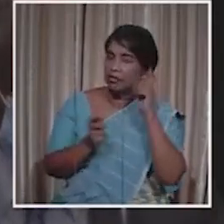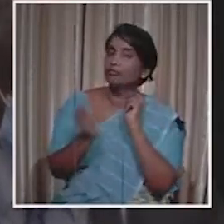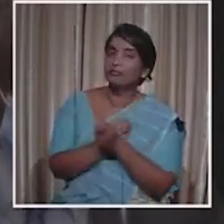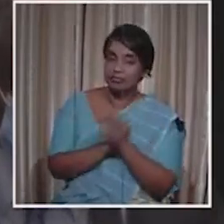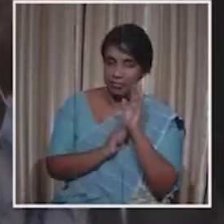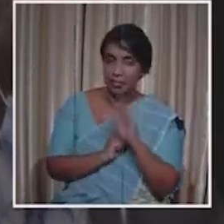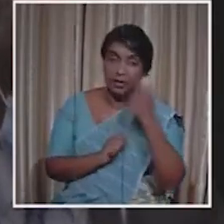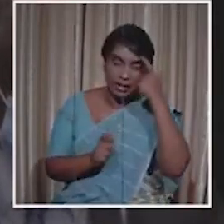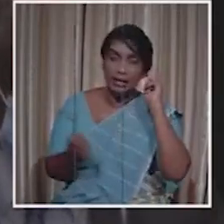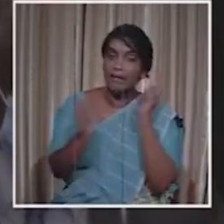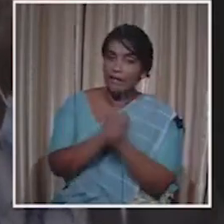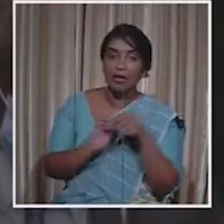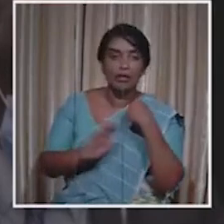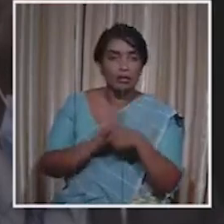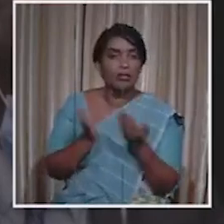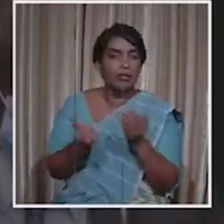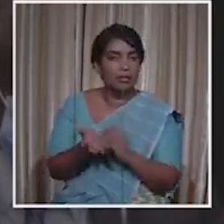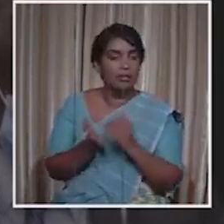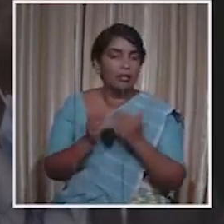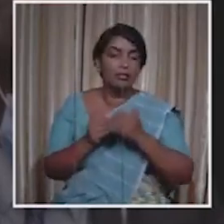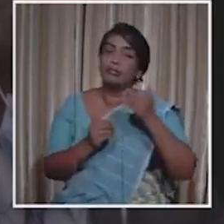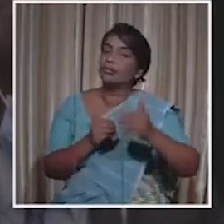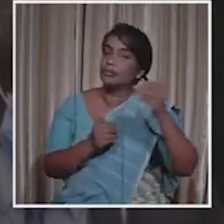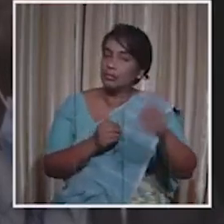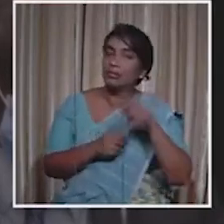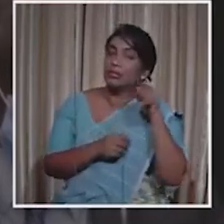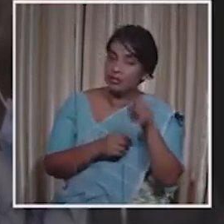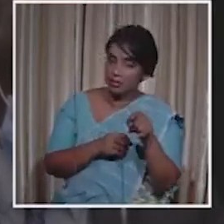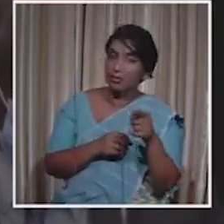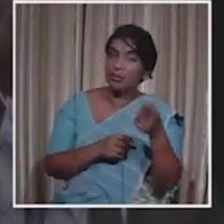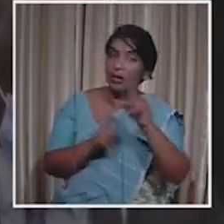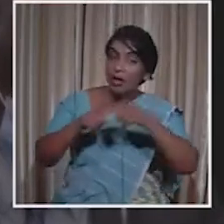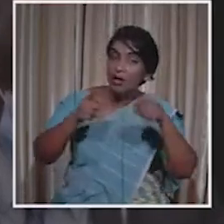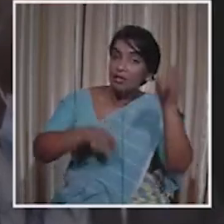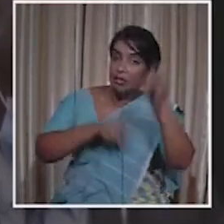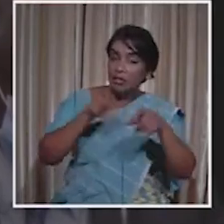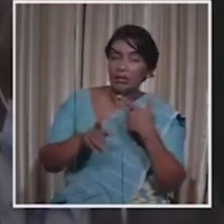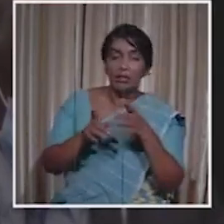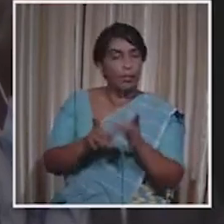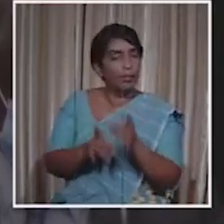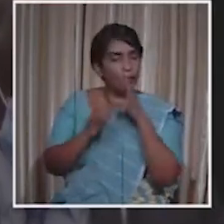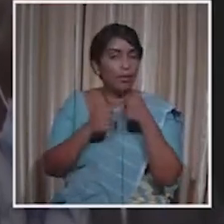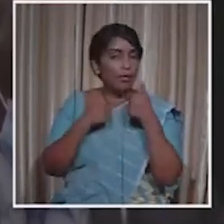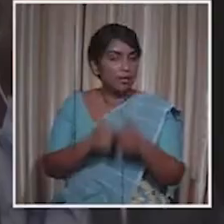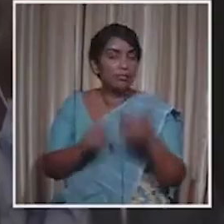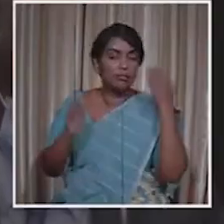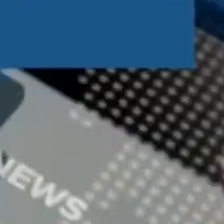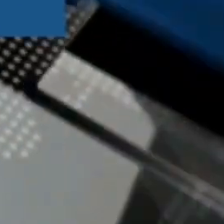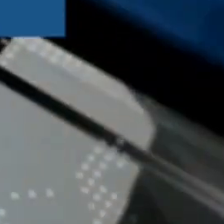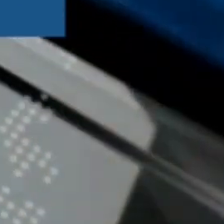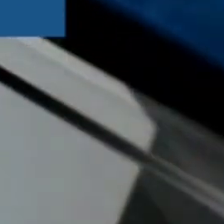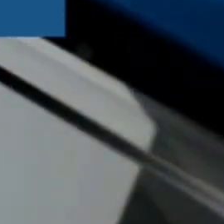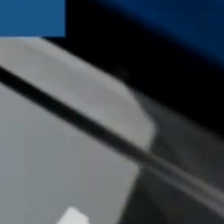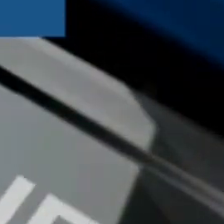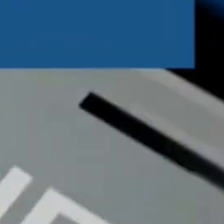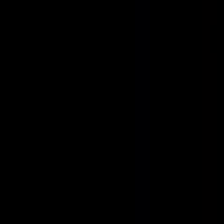இந்த நாட்டை மென்மேலும் வளர்த்துச் செல்வதற்கு நீங்கள் அடுத்தவருடைய உதவியை சரியான முறையில் பயன்படுத்த வேண்டும் என்பதை குறிப்பிட்டு நிறைவு செய்கின்றேன்.